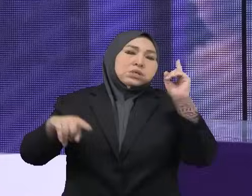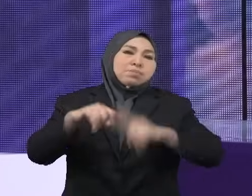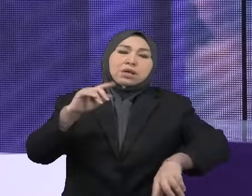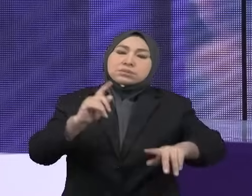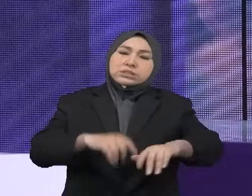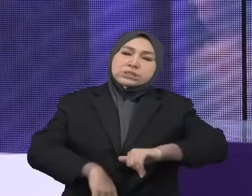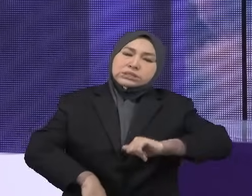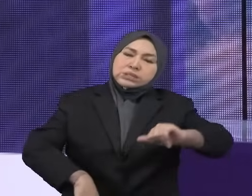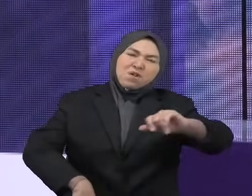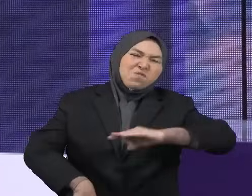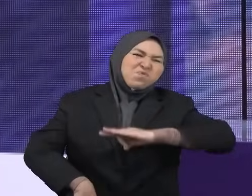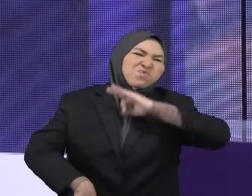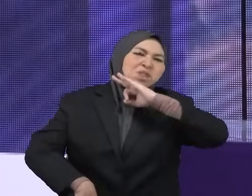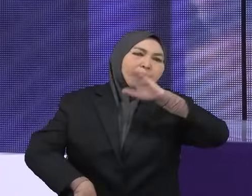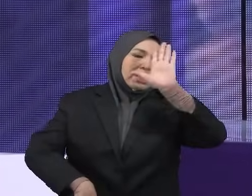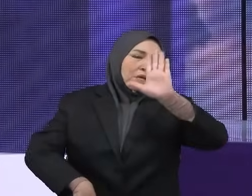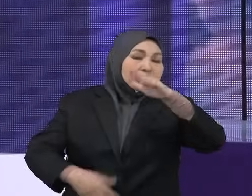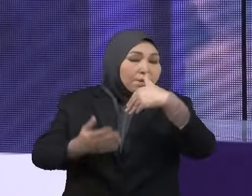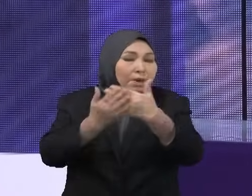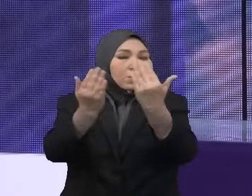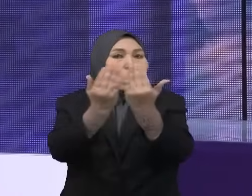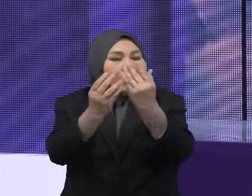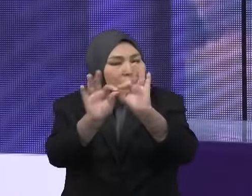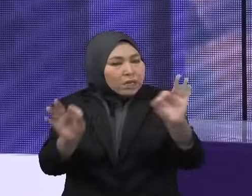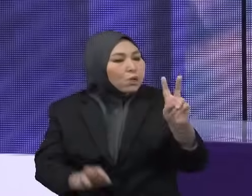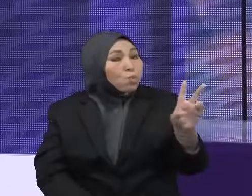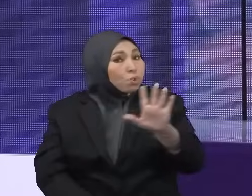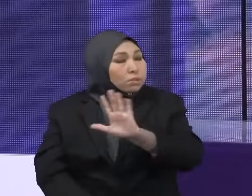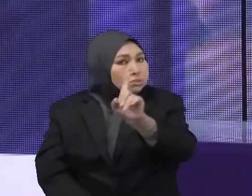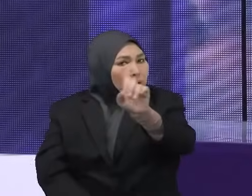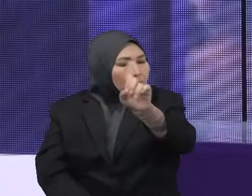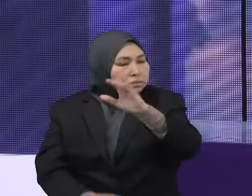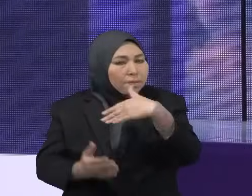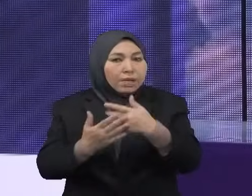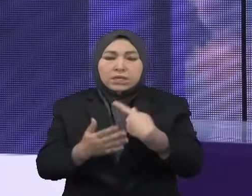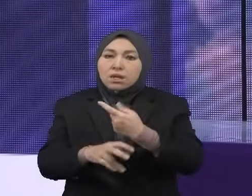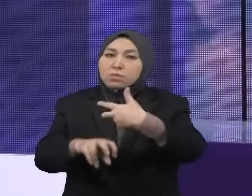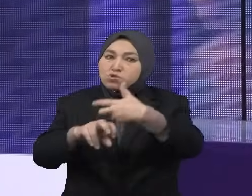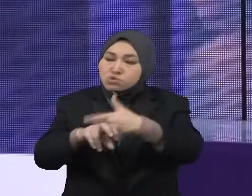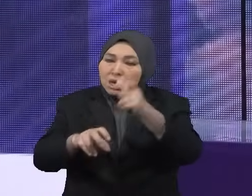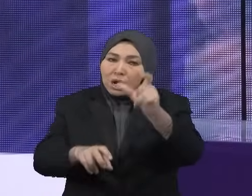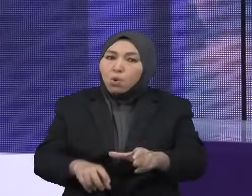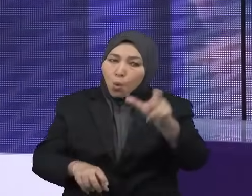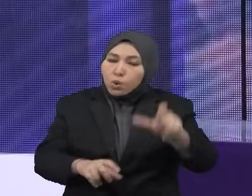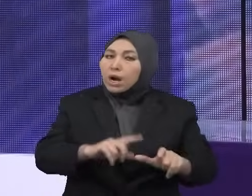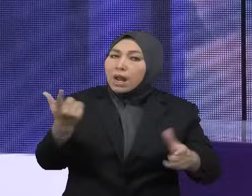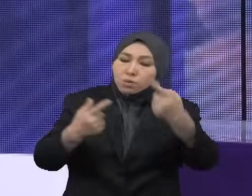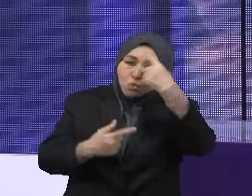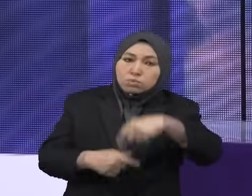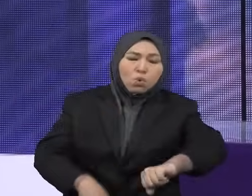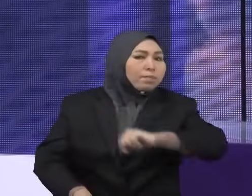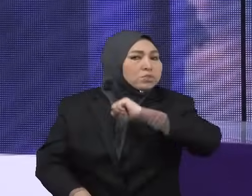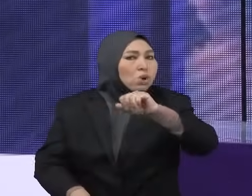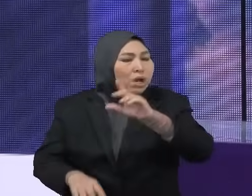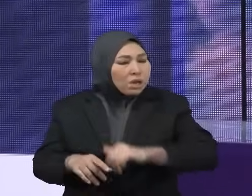Nabi Musa berdoa dalam ayat yang ke-25. Pelajaran untuk kita, jangan sampai kita menyusahkan orang lain untuk berjuang